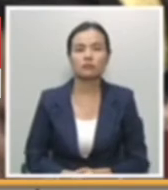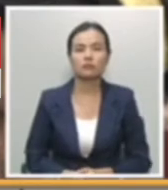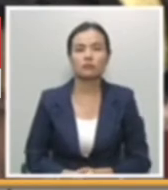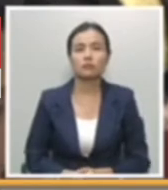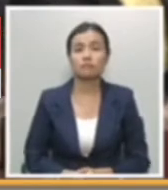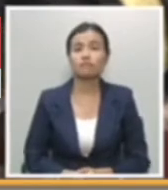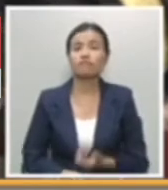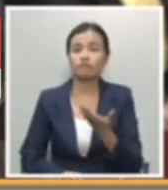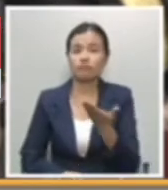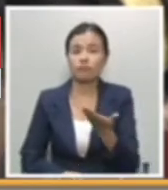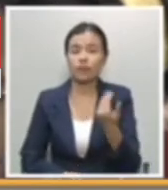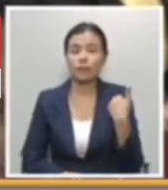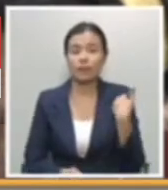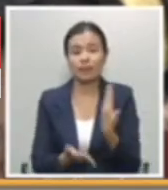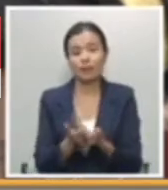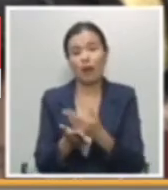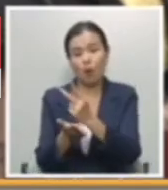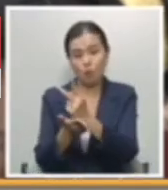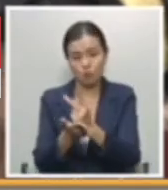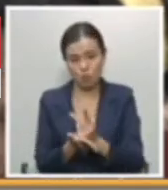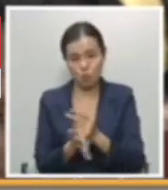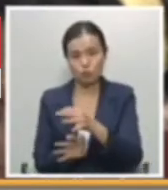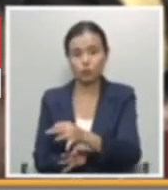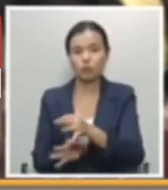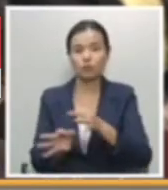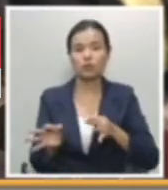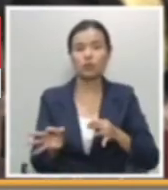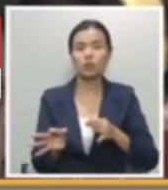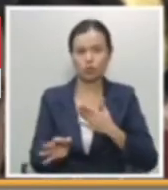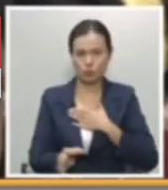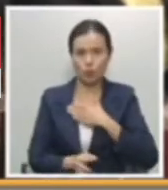นอกจากนั้นก็ยังมีเงินกู้เพื่อชดเชยที่ผมกำลังจะพูดนี่คือ